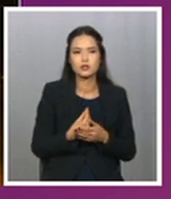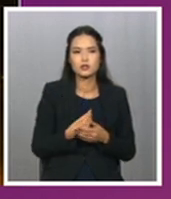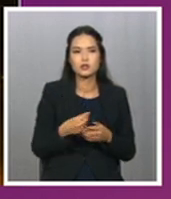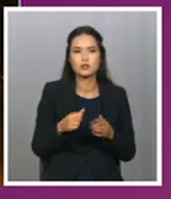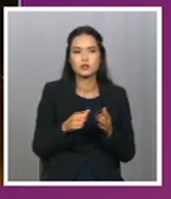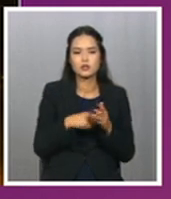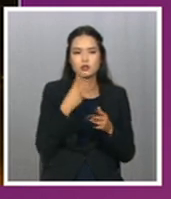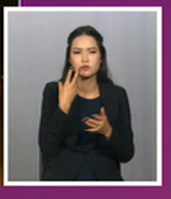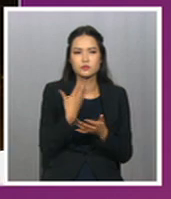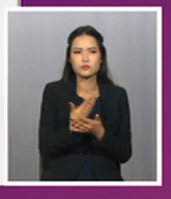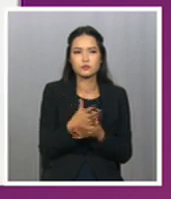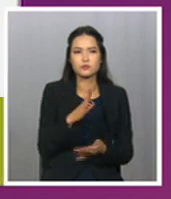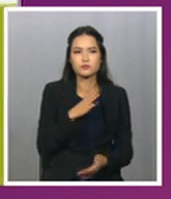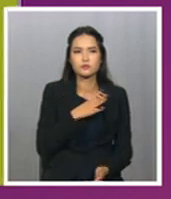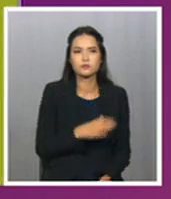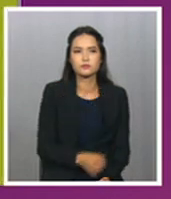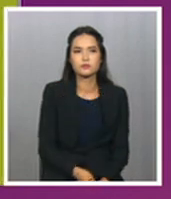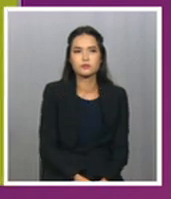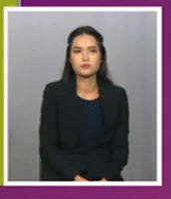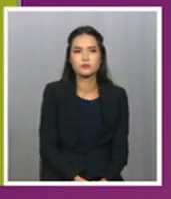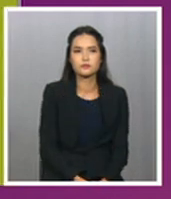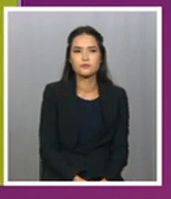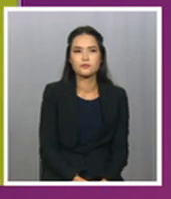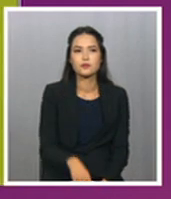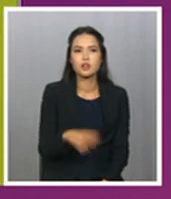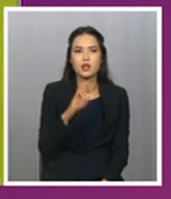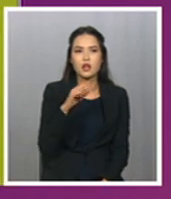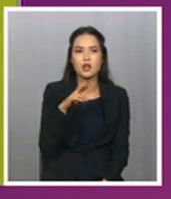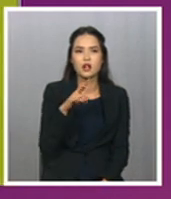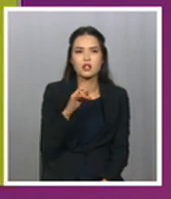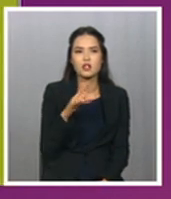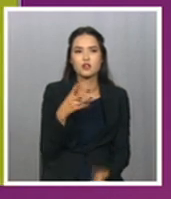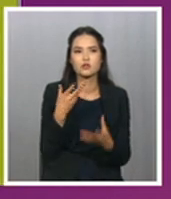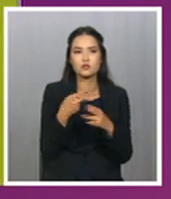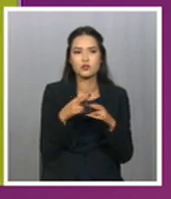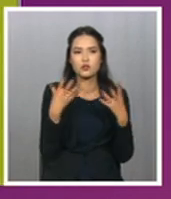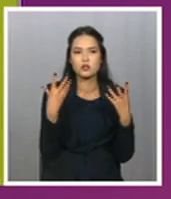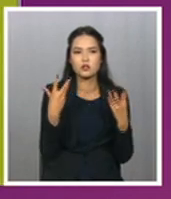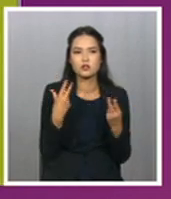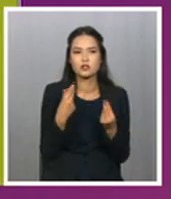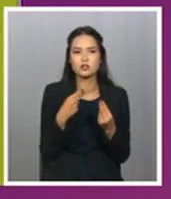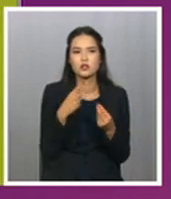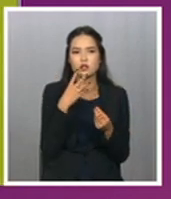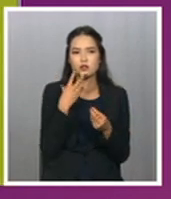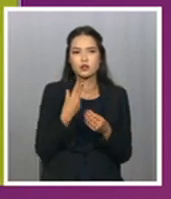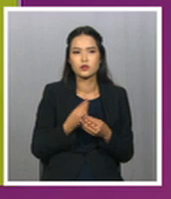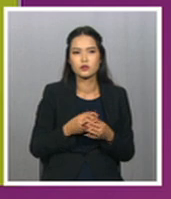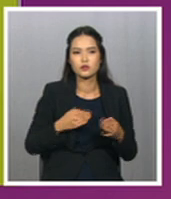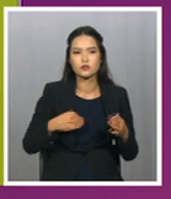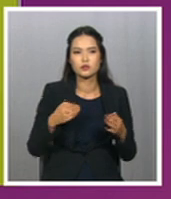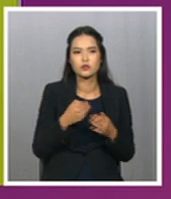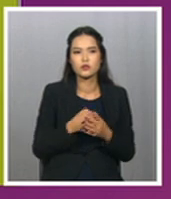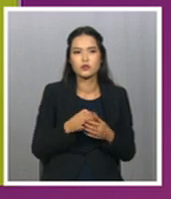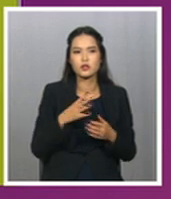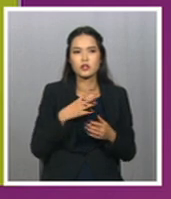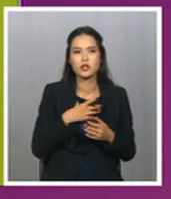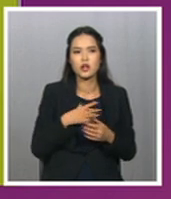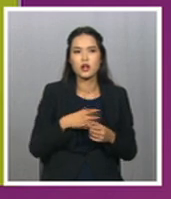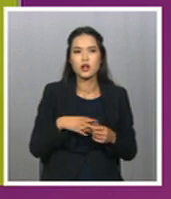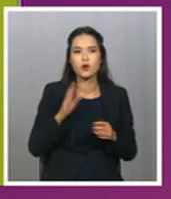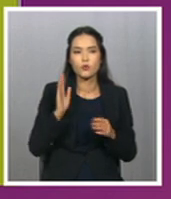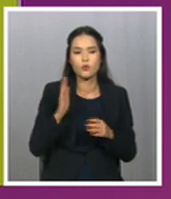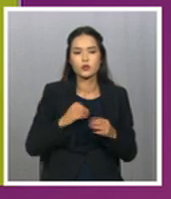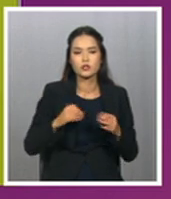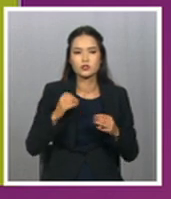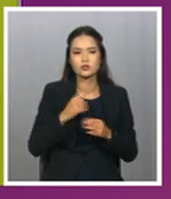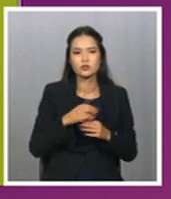көрсеткен болатын. Алаш партиясы сол кездің өзінде өз алдына жеке мемлекет болып, өркениетке жететін